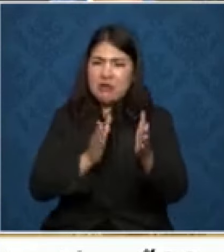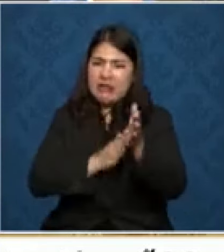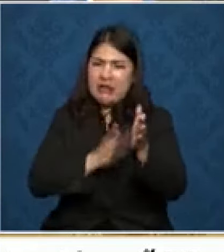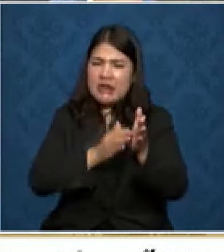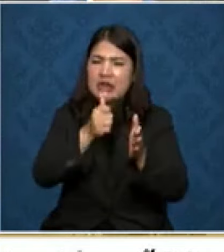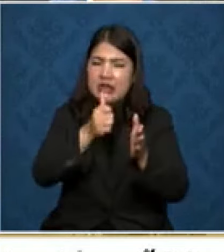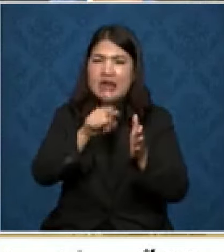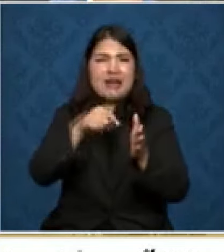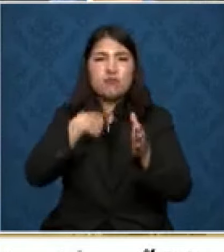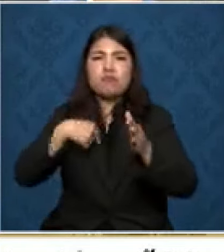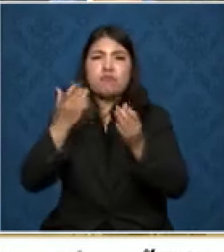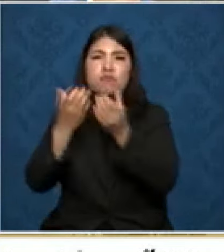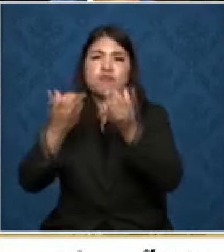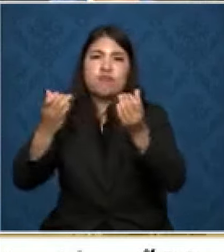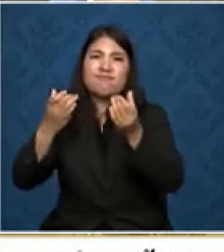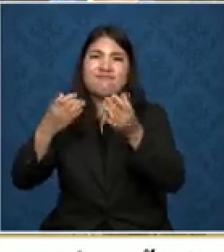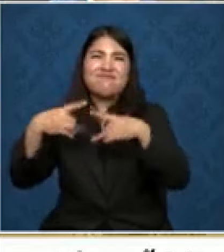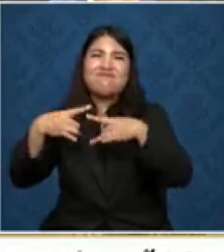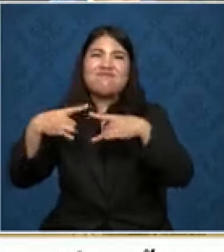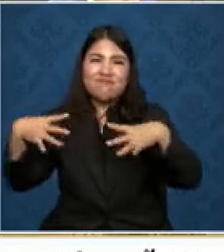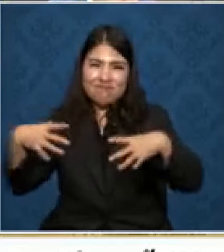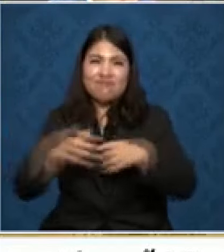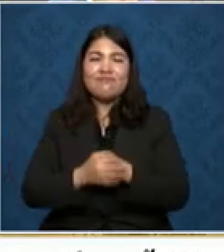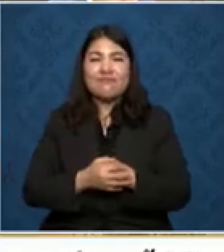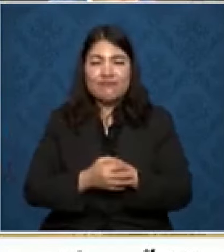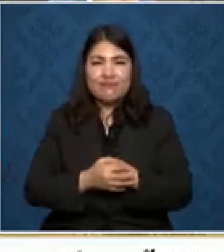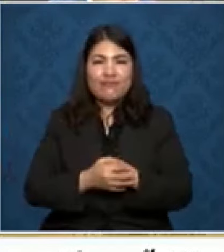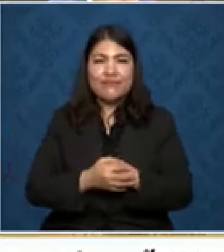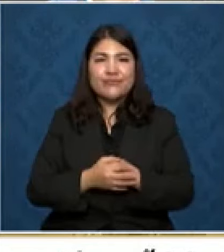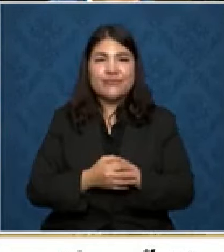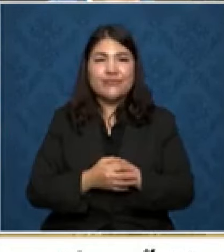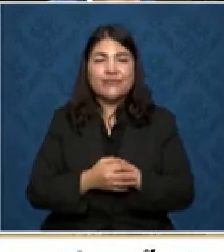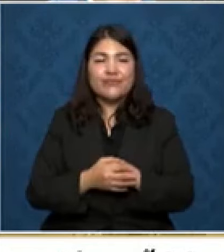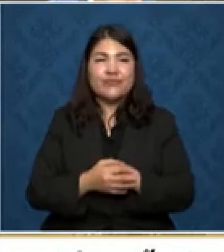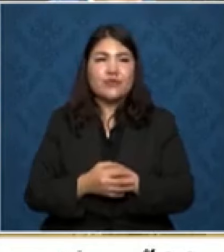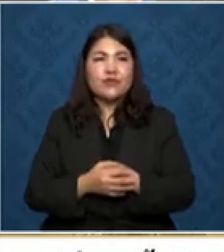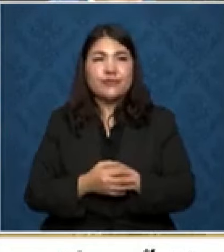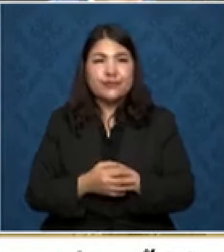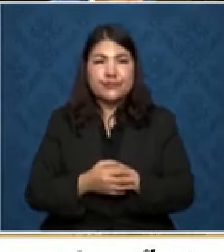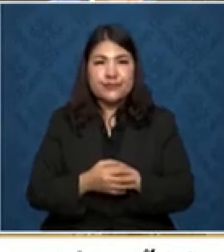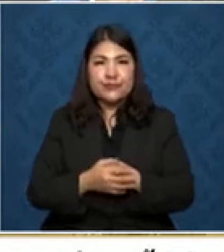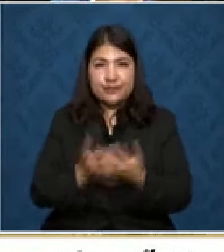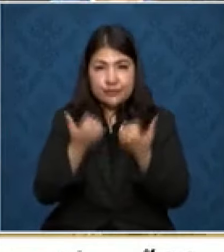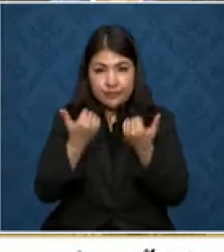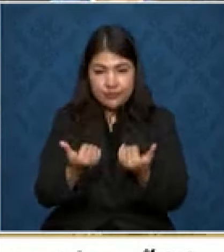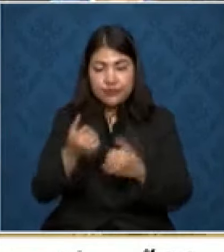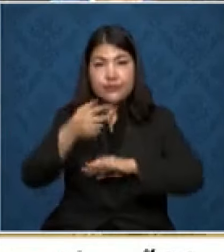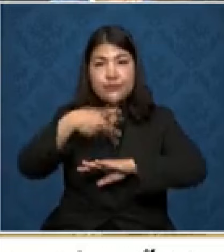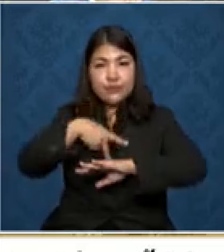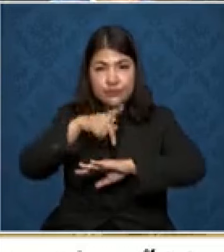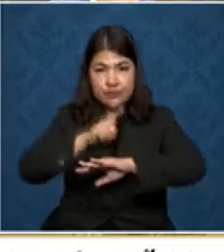ครับก่อนอื่นสิ่งที่ขออนุญาตกราบเรียนกับท่านประธานก็คือ